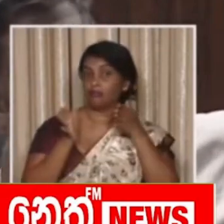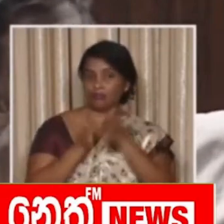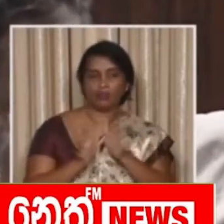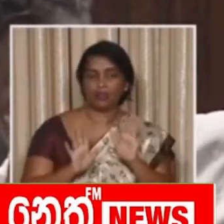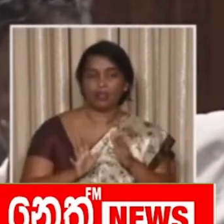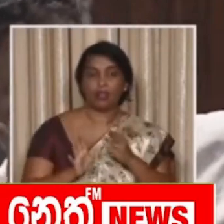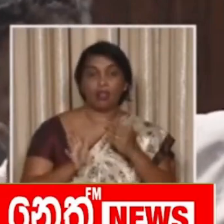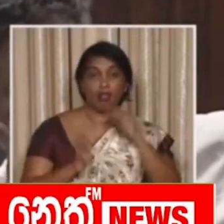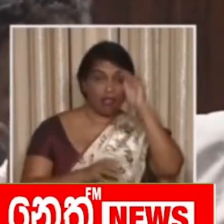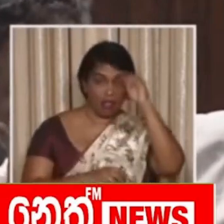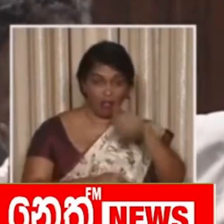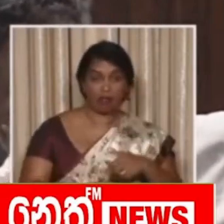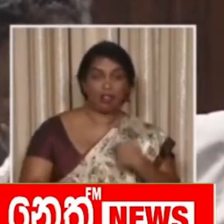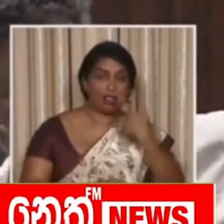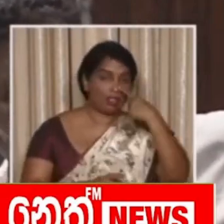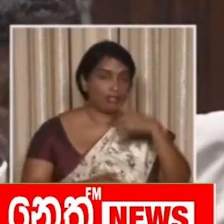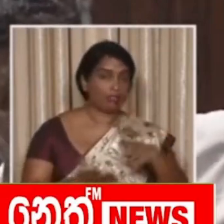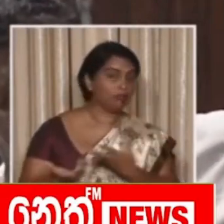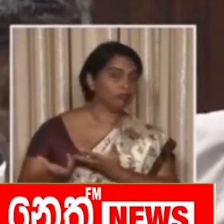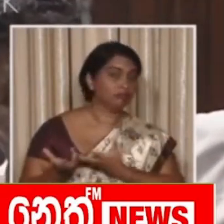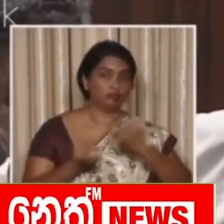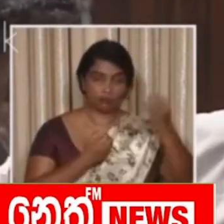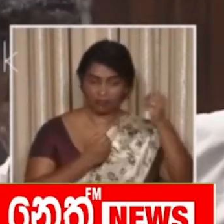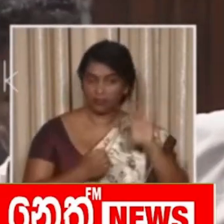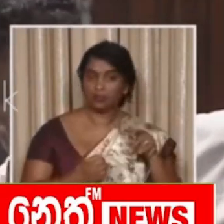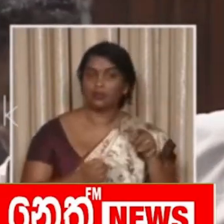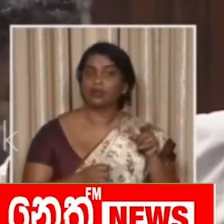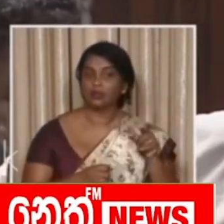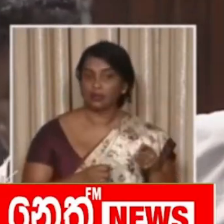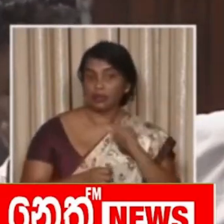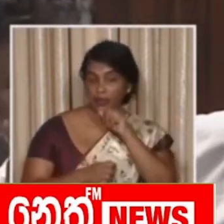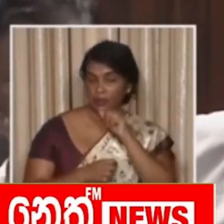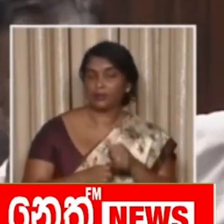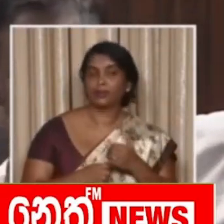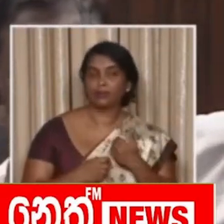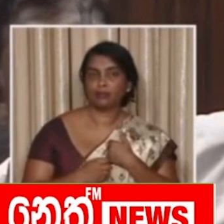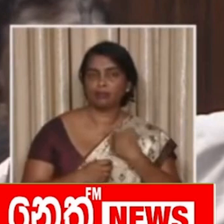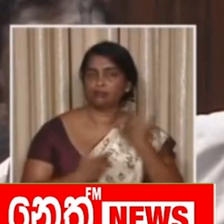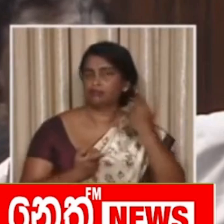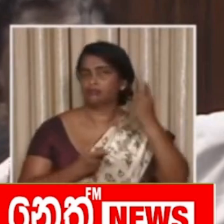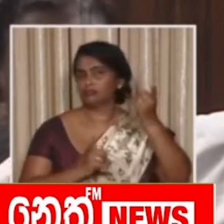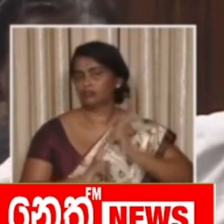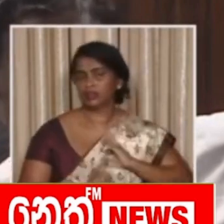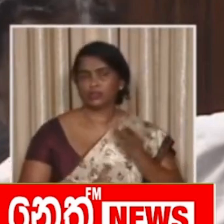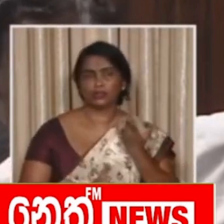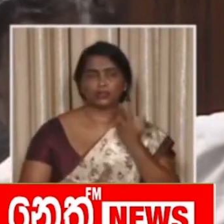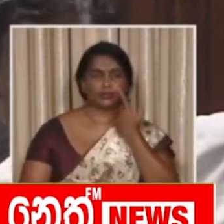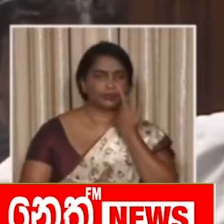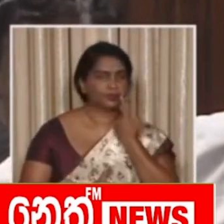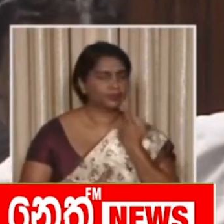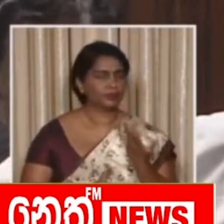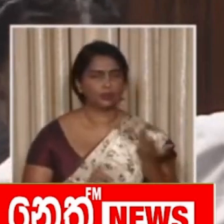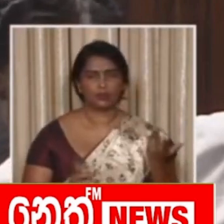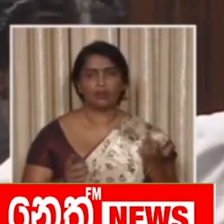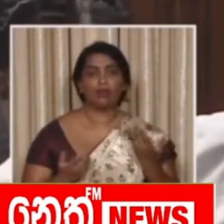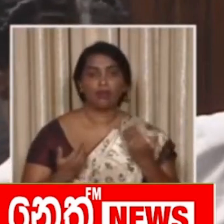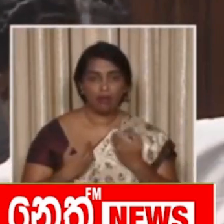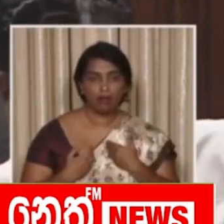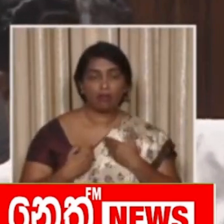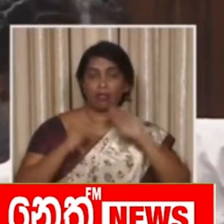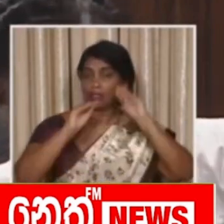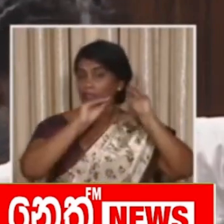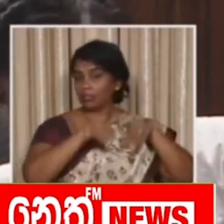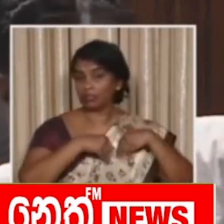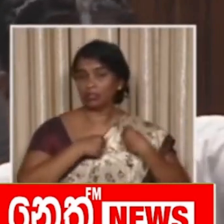එතන මුතුරාජා ඇතා තායිලන්තයට ගෙනියනකොට ඇතර ඒක අපි දෛවී මන්දන ඛේදවාචකයක් මොකද අපට පරිත්‍යාග